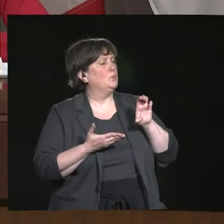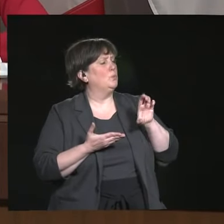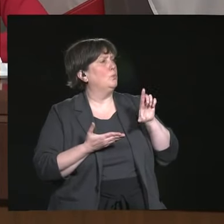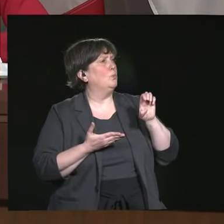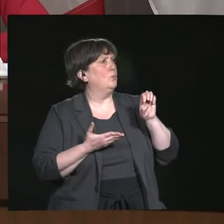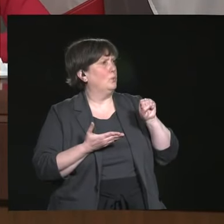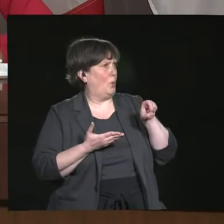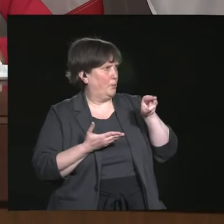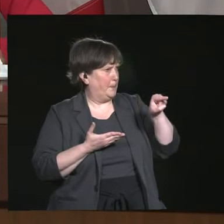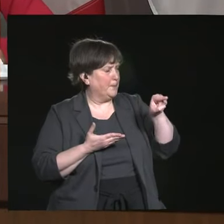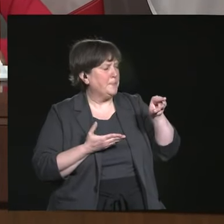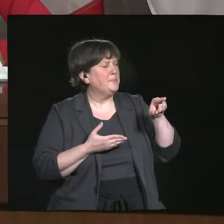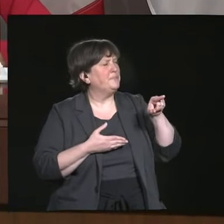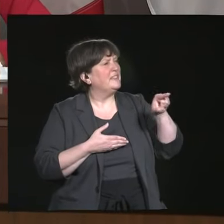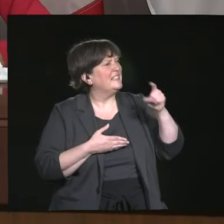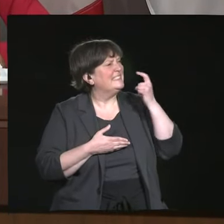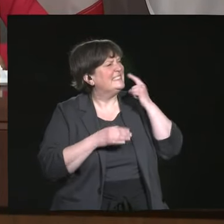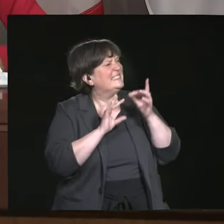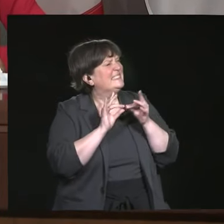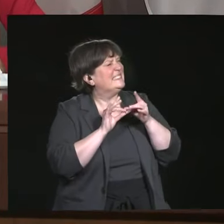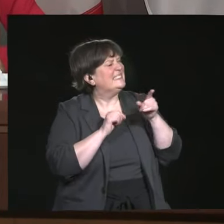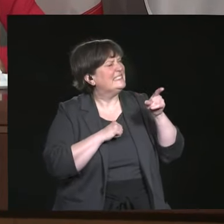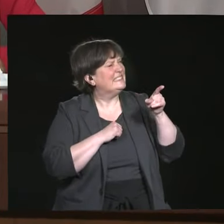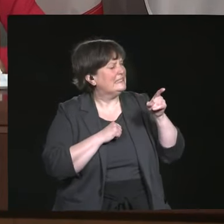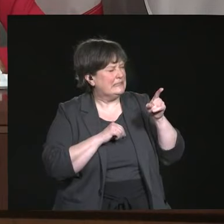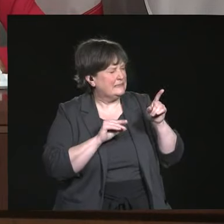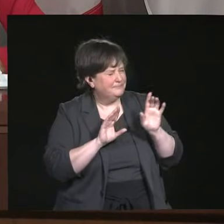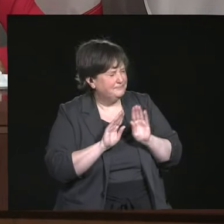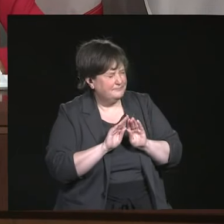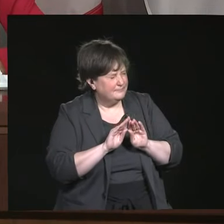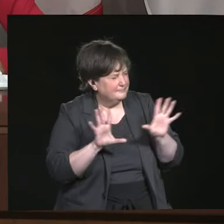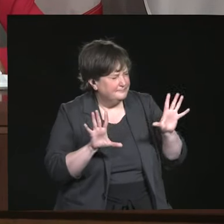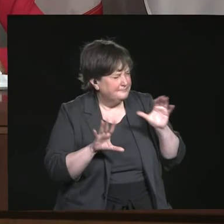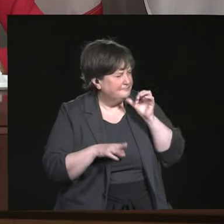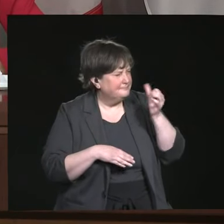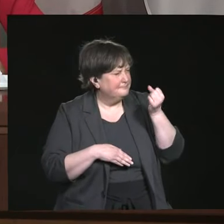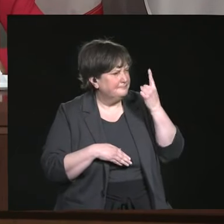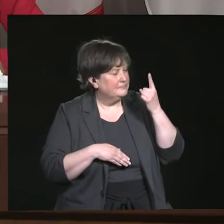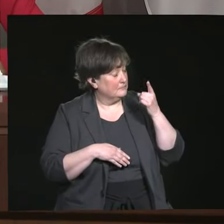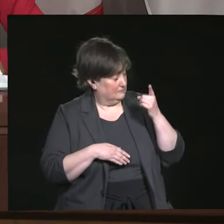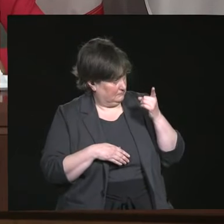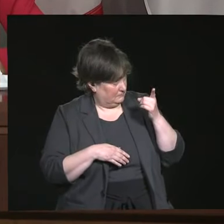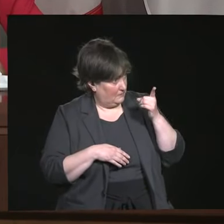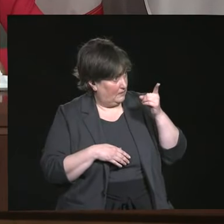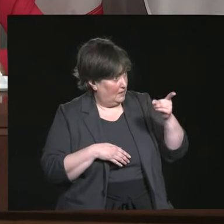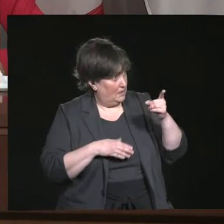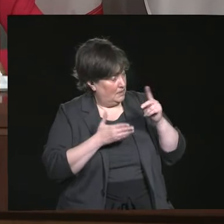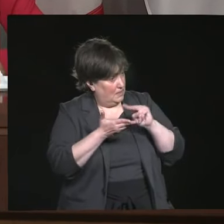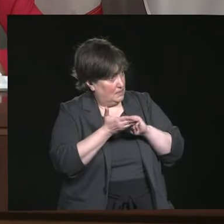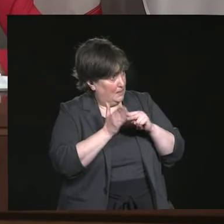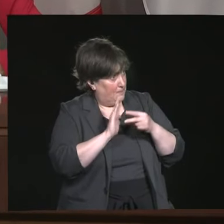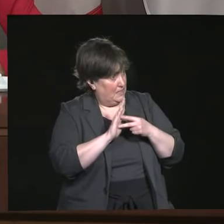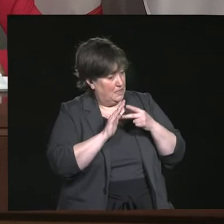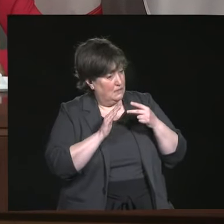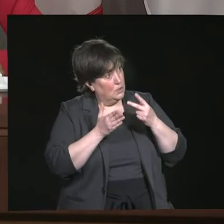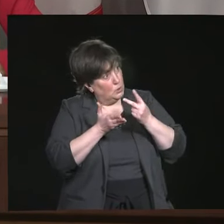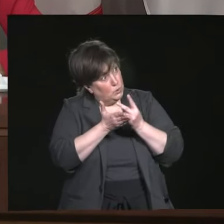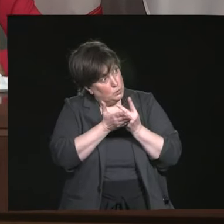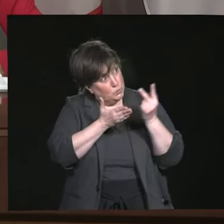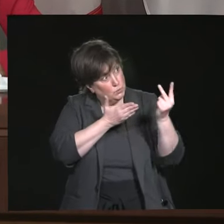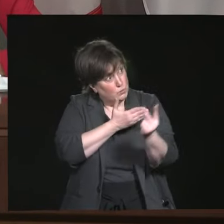est-ce qu'aujourd'hui, vous êtes capable de dire que dans 2 semaines, si on continue à avoir une hausse de cas comme on connaît